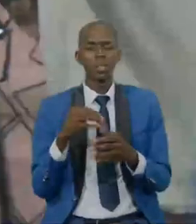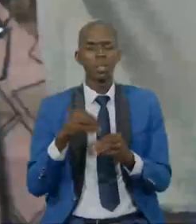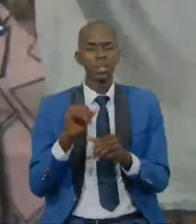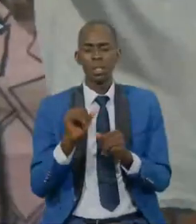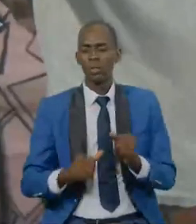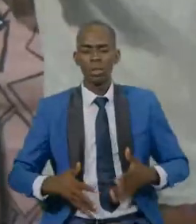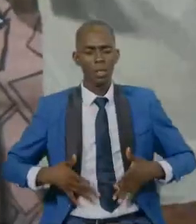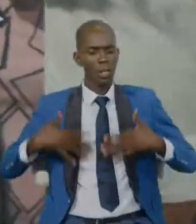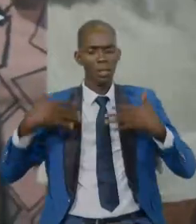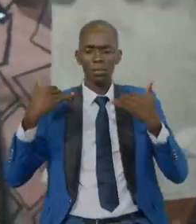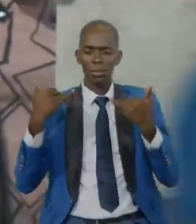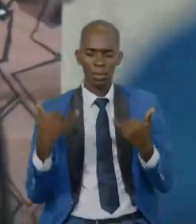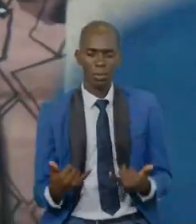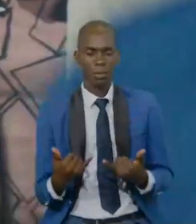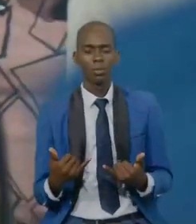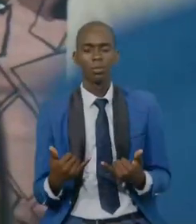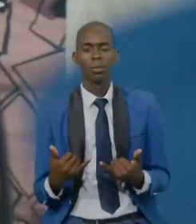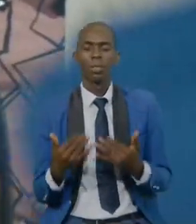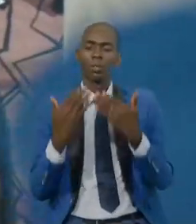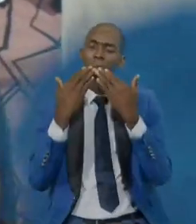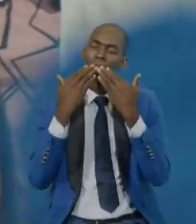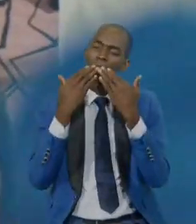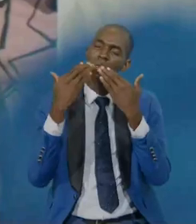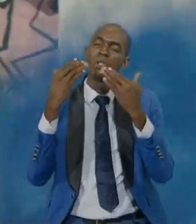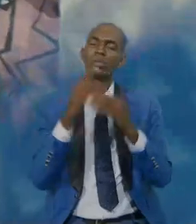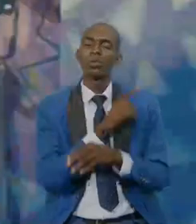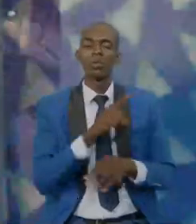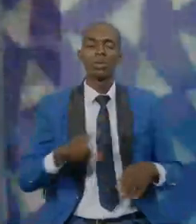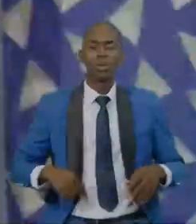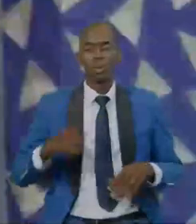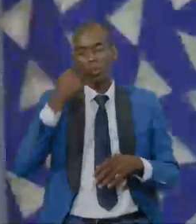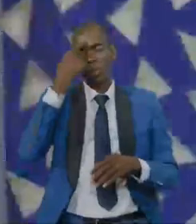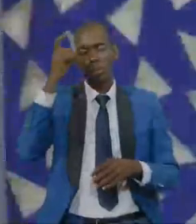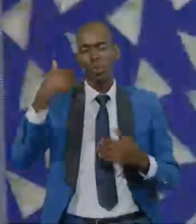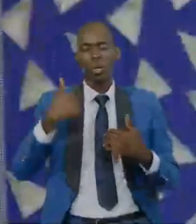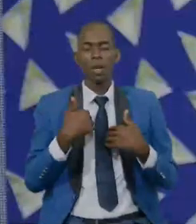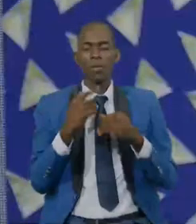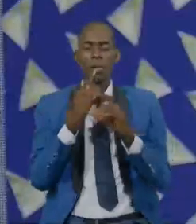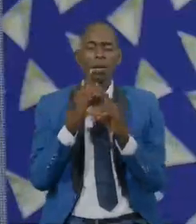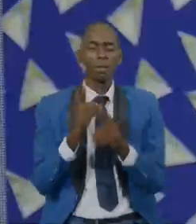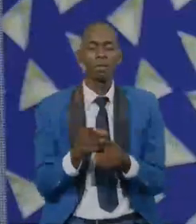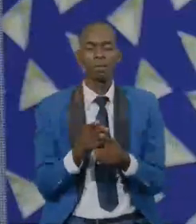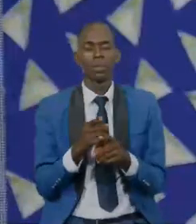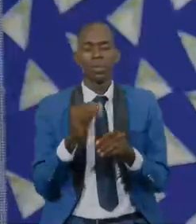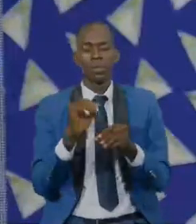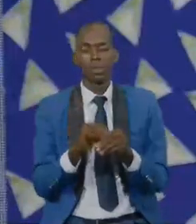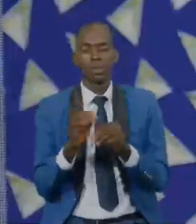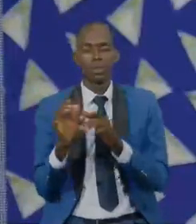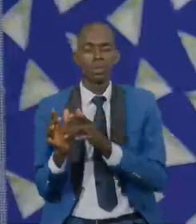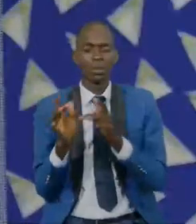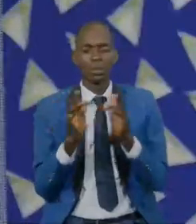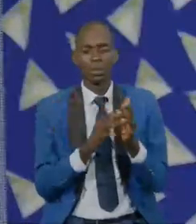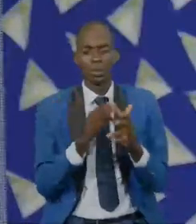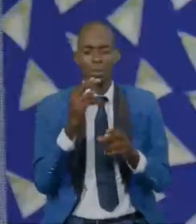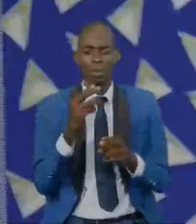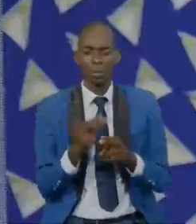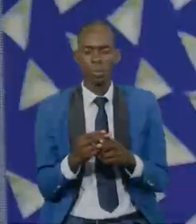victorieuse. Confirme cela dans chaque vie maintenant. Merci Seigneur parce que tu as exaucé.